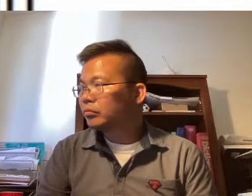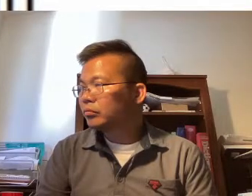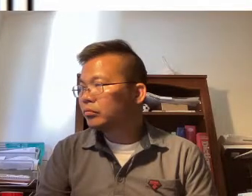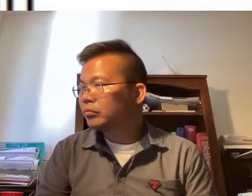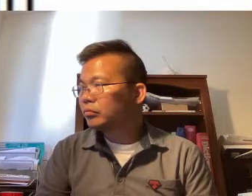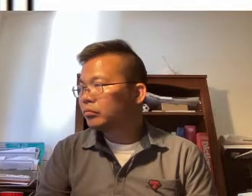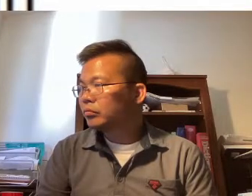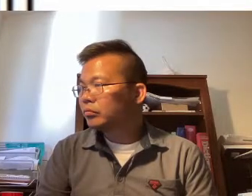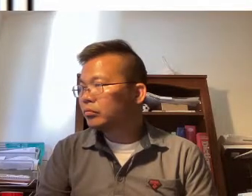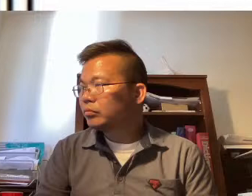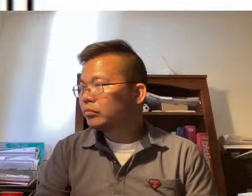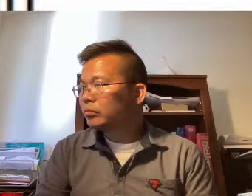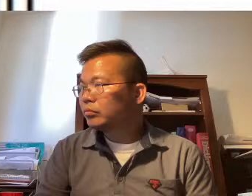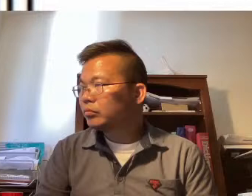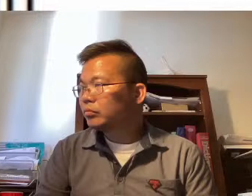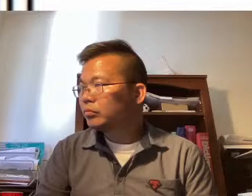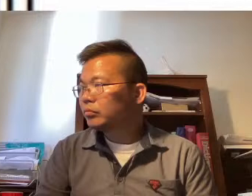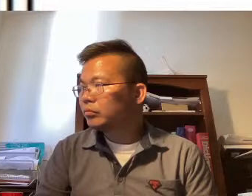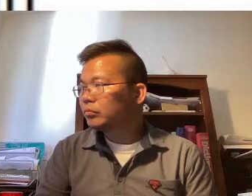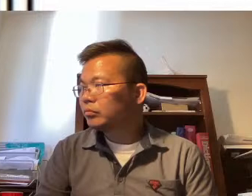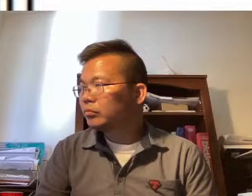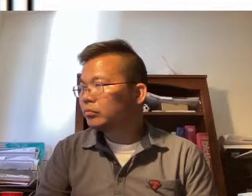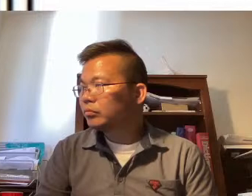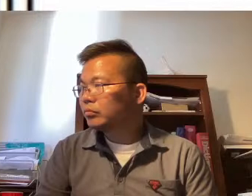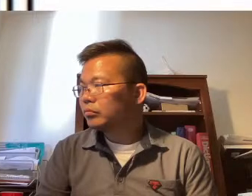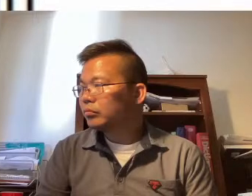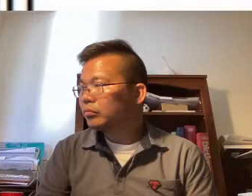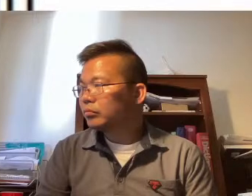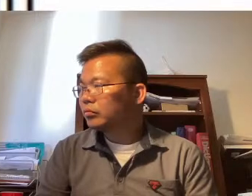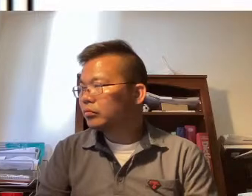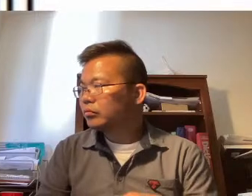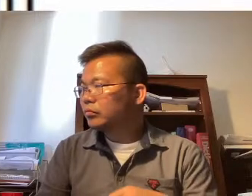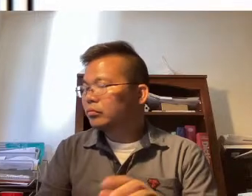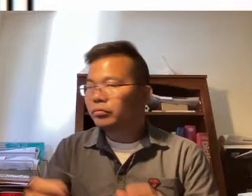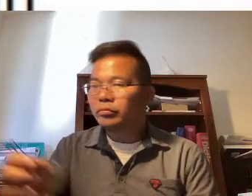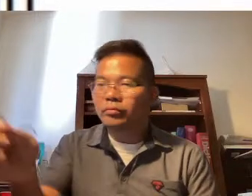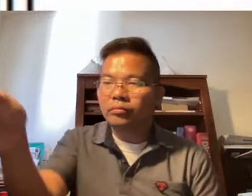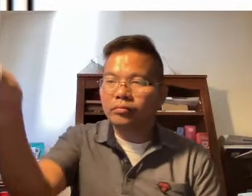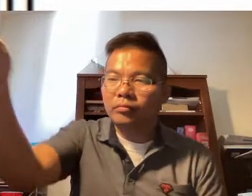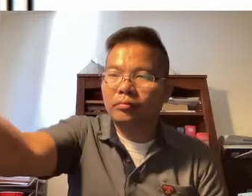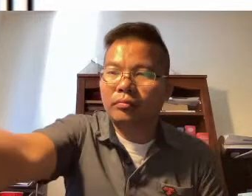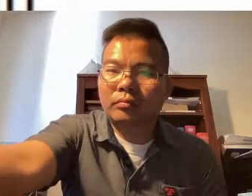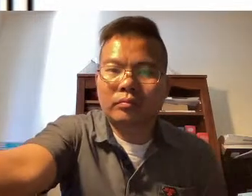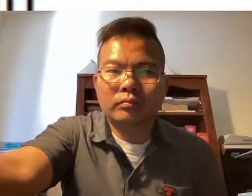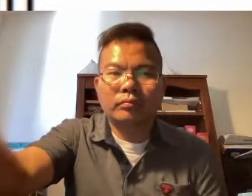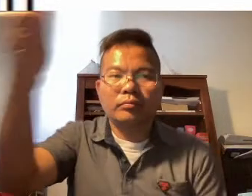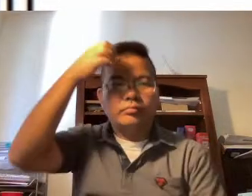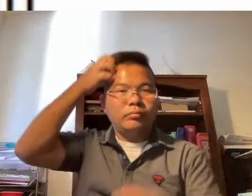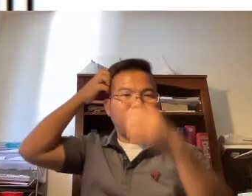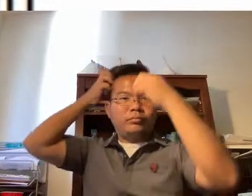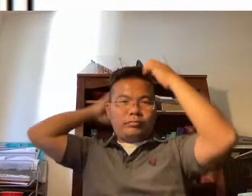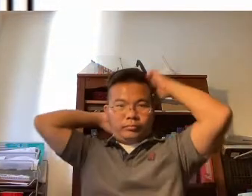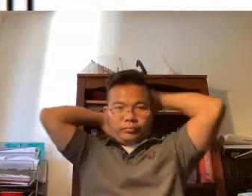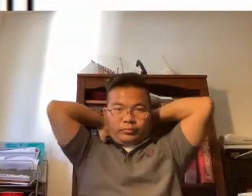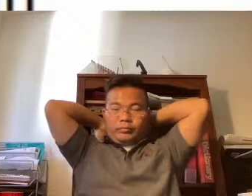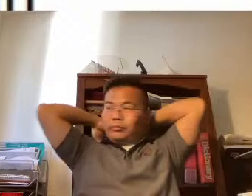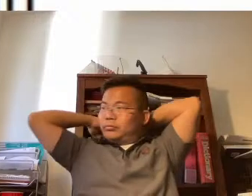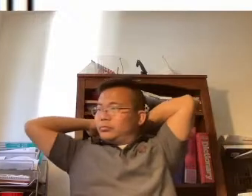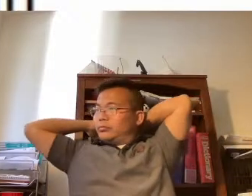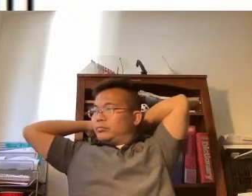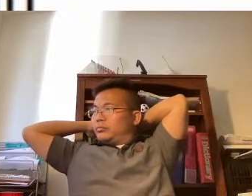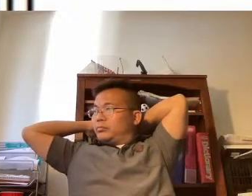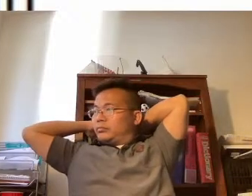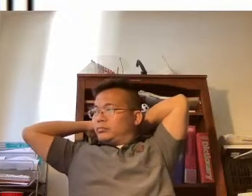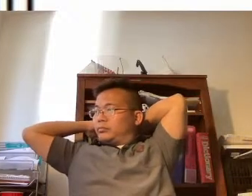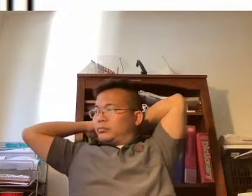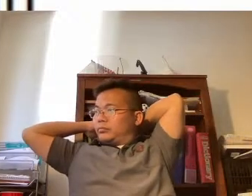đó là chuyện đó nhưng mà tôi thì thông tin rồi tôi đã đưa tất cả những cái bằng chứng nhưng mà hình như là cái đó là chuyện của nó nhưng mà tôi đưa nó